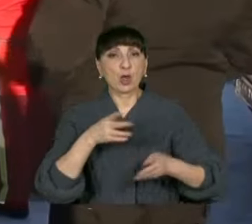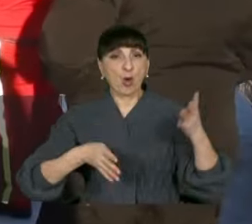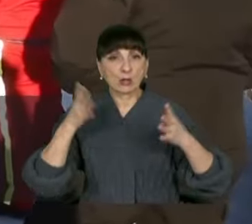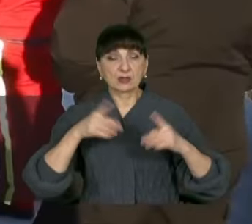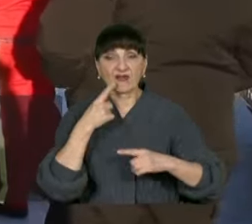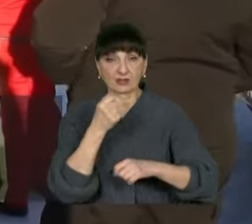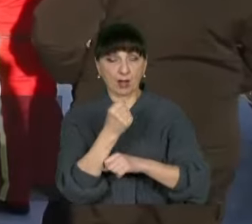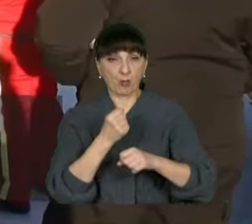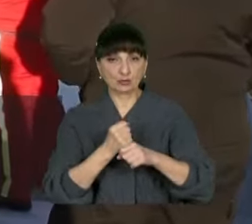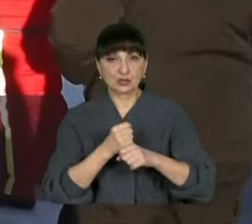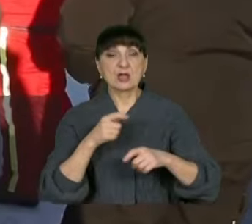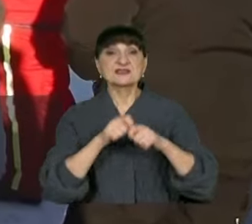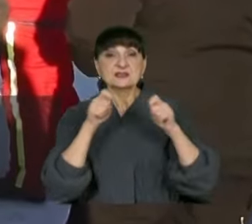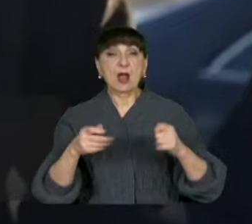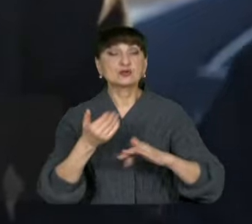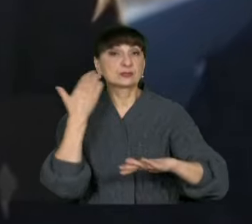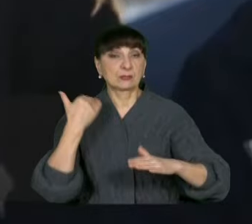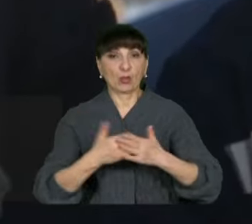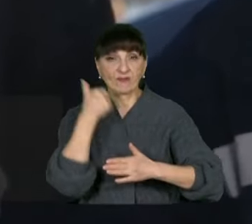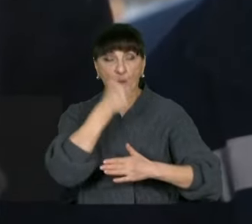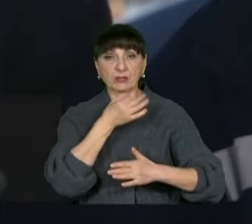говорят рабочие. Сдали еще перед Новым годом.